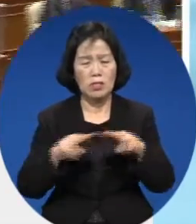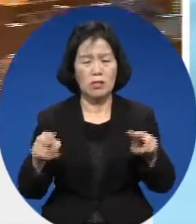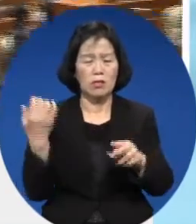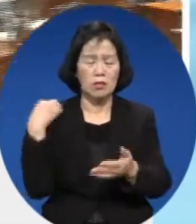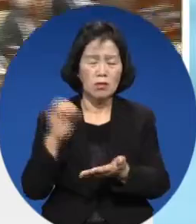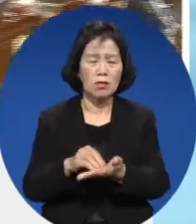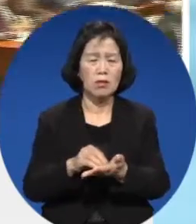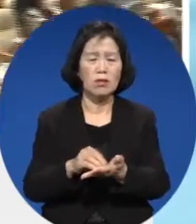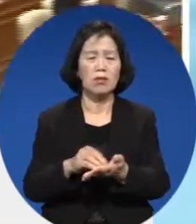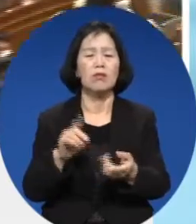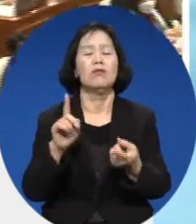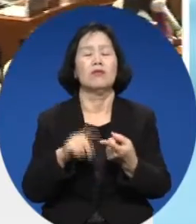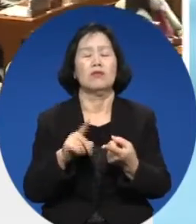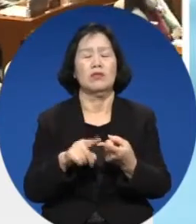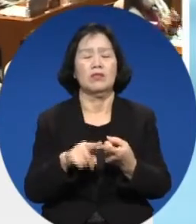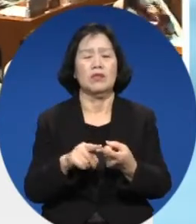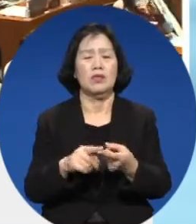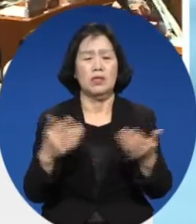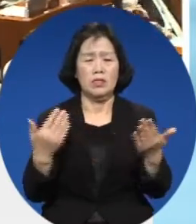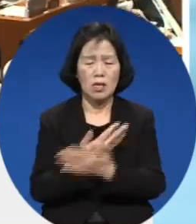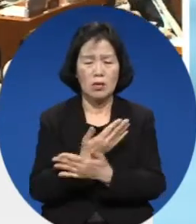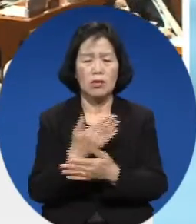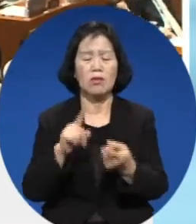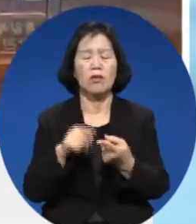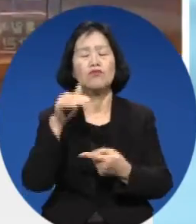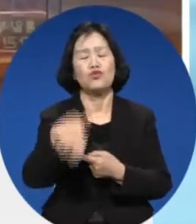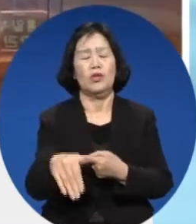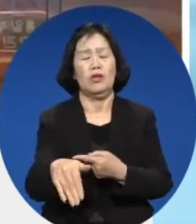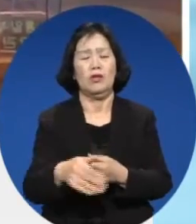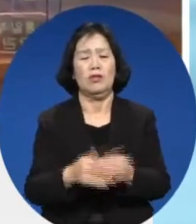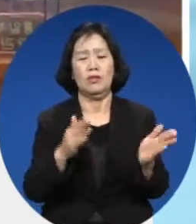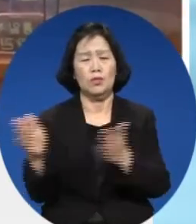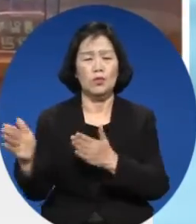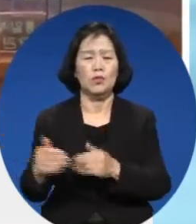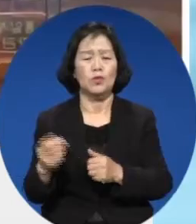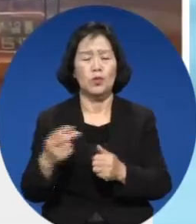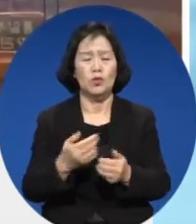돌아갔어요. 네. 이런 거야말로 정말로 개혁에 대한 후퇴다. 그다음에